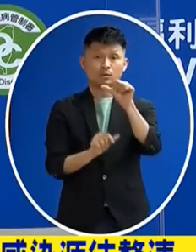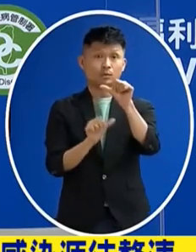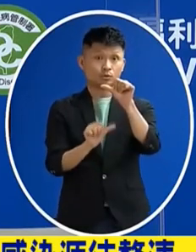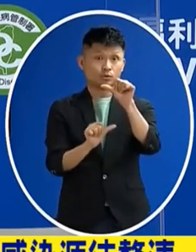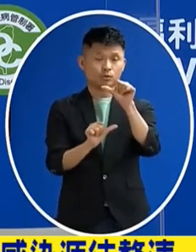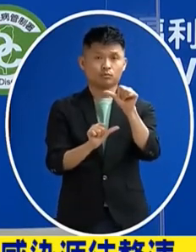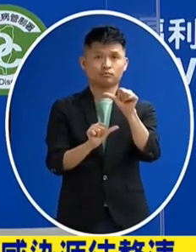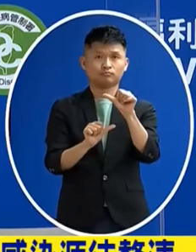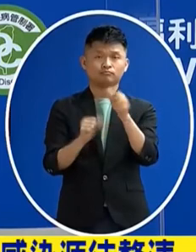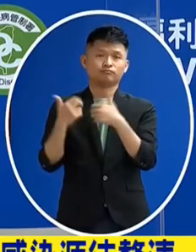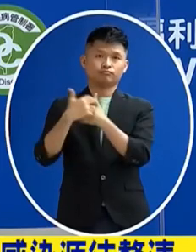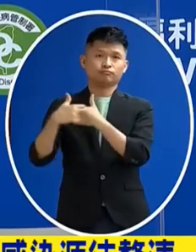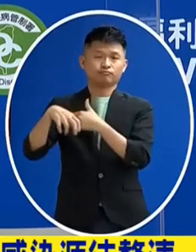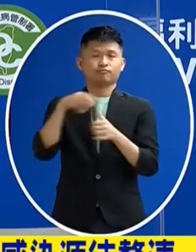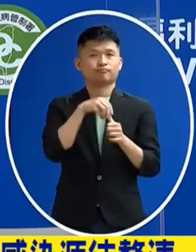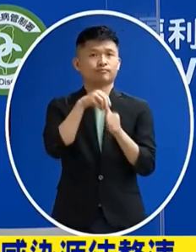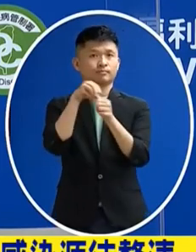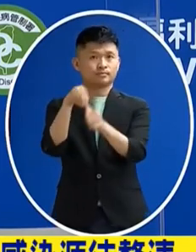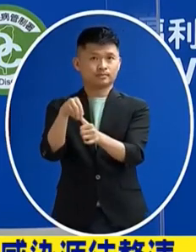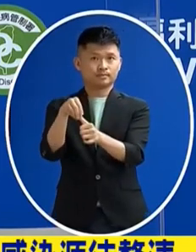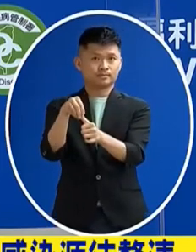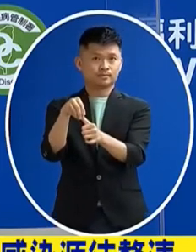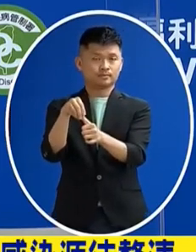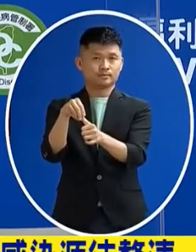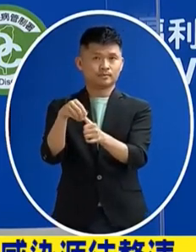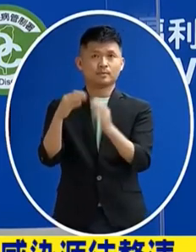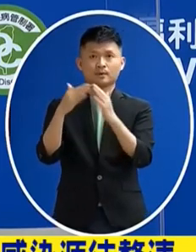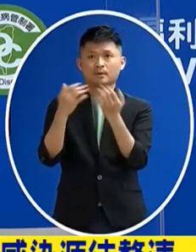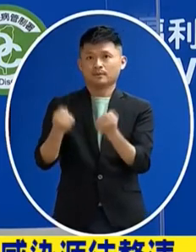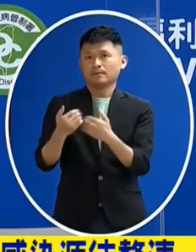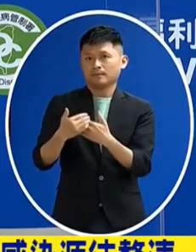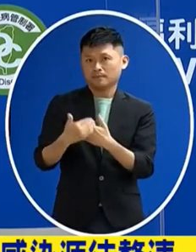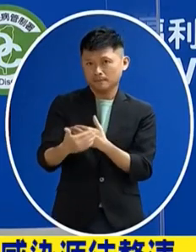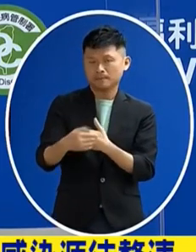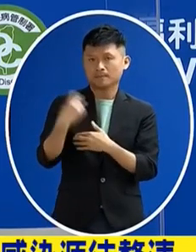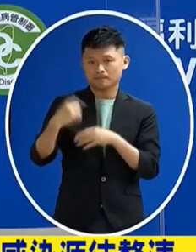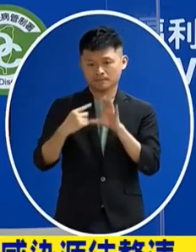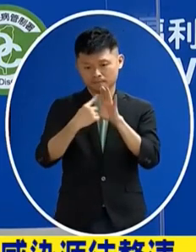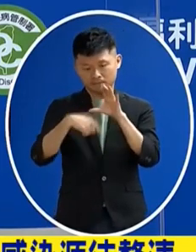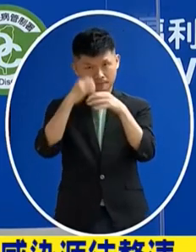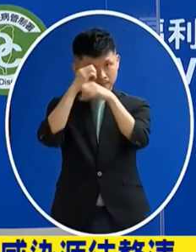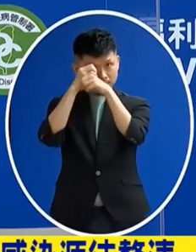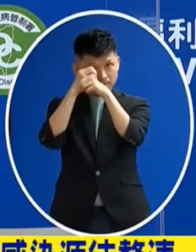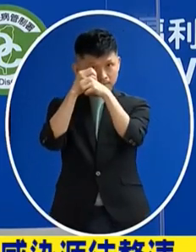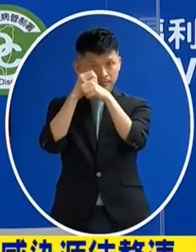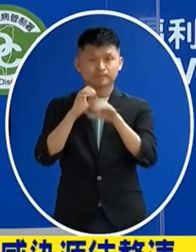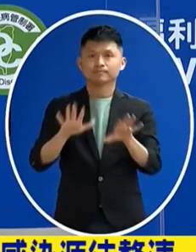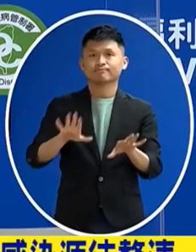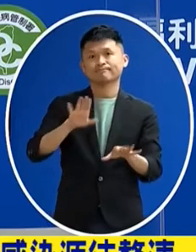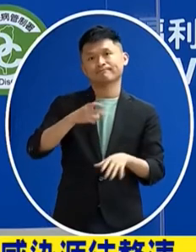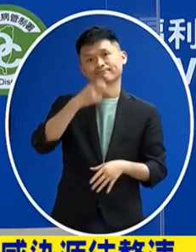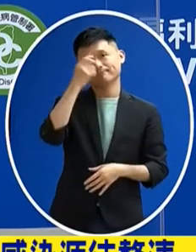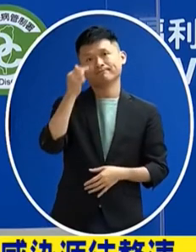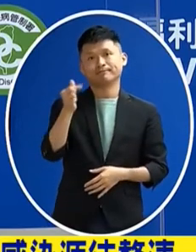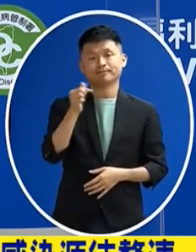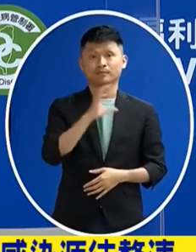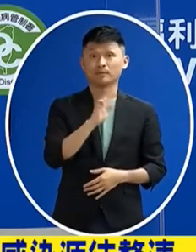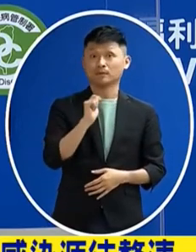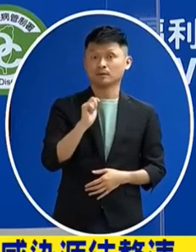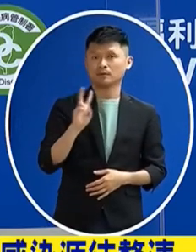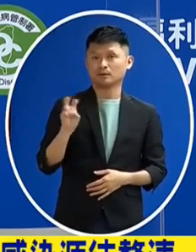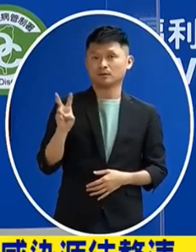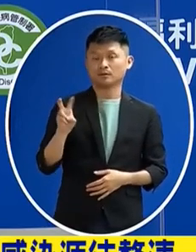生单位安排哈，我们就是在居家隔离，那也采检。那今日确诊 ，CT 值